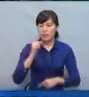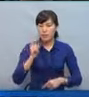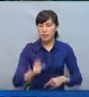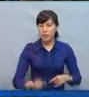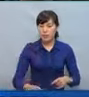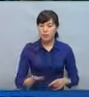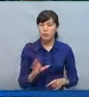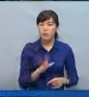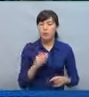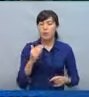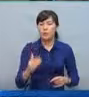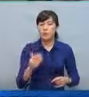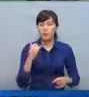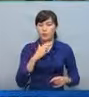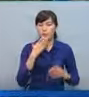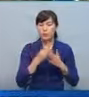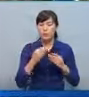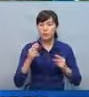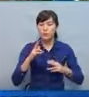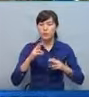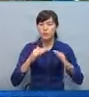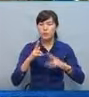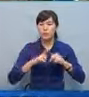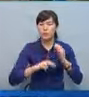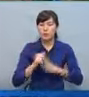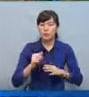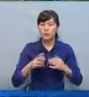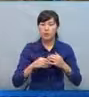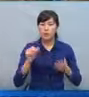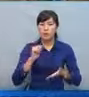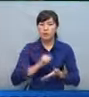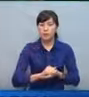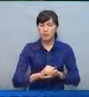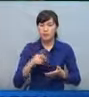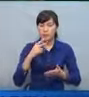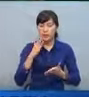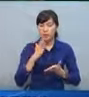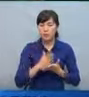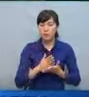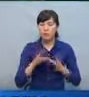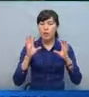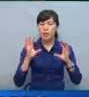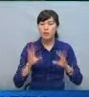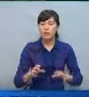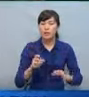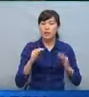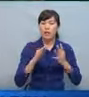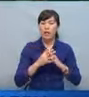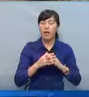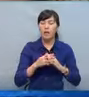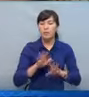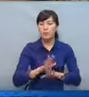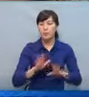қоныстанған. Олардың көбі өз қаржысына үй тұрғызып алғанмен жердің құжаттарында олқылықтар бар. Заңды тұрғылықты мекенжайы